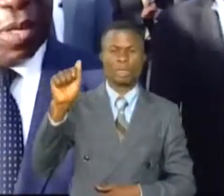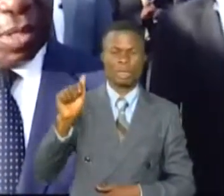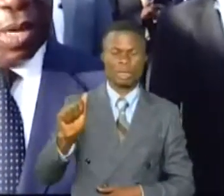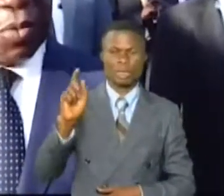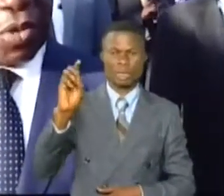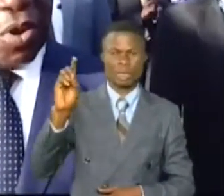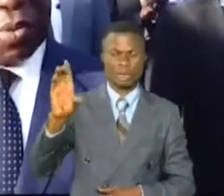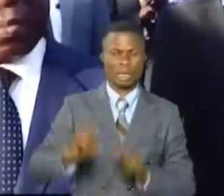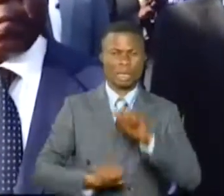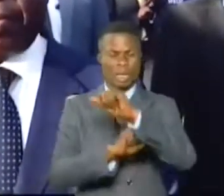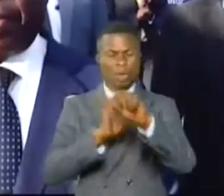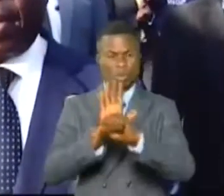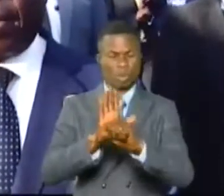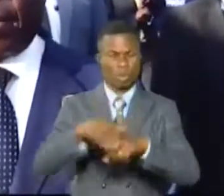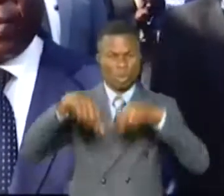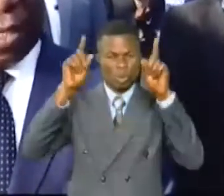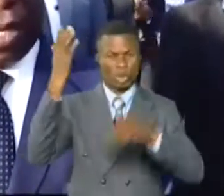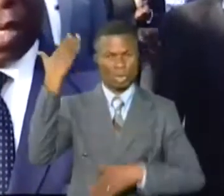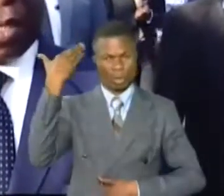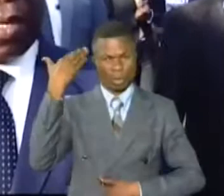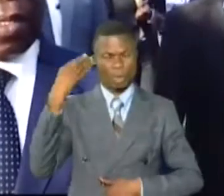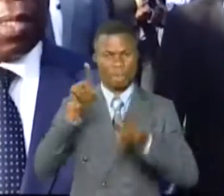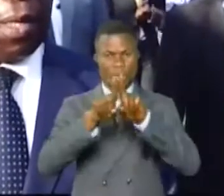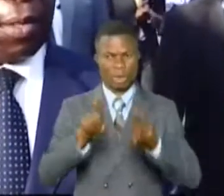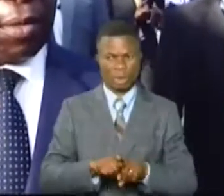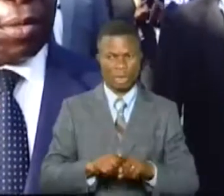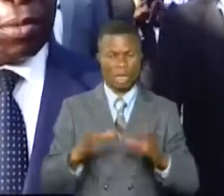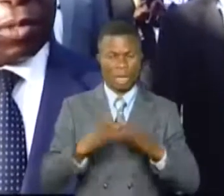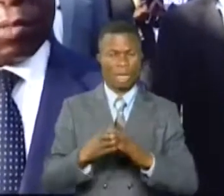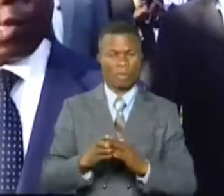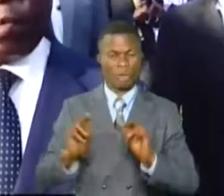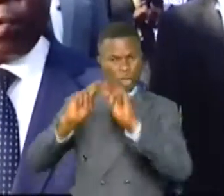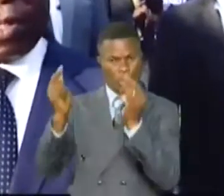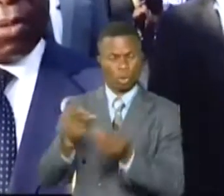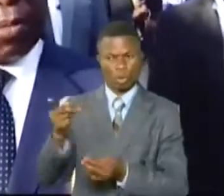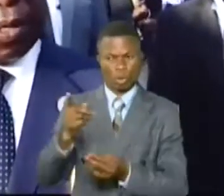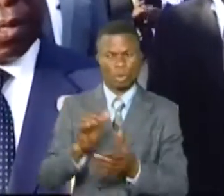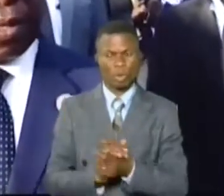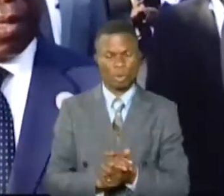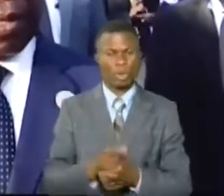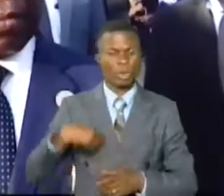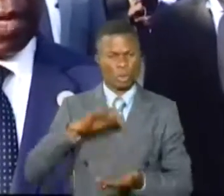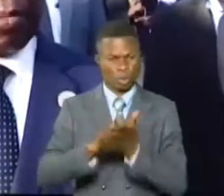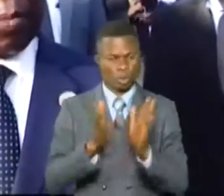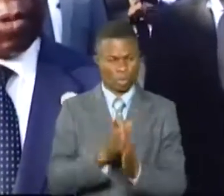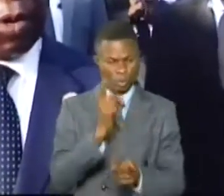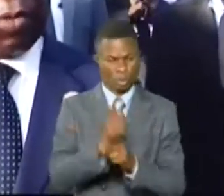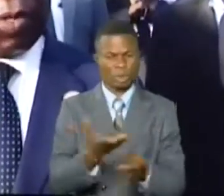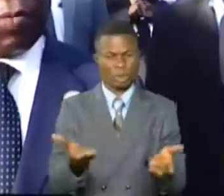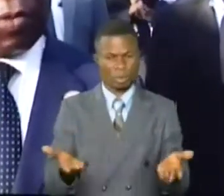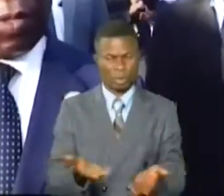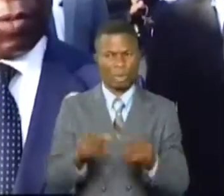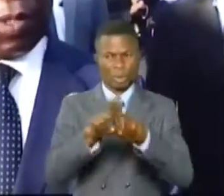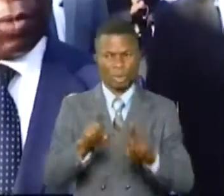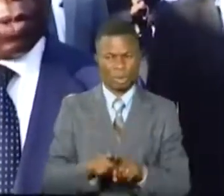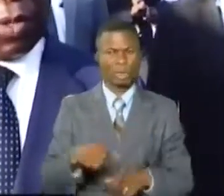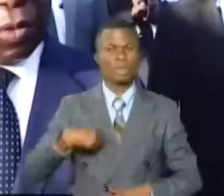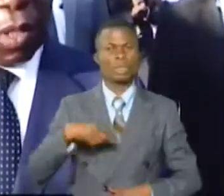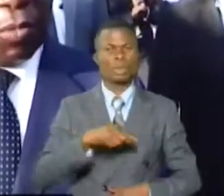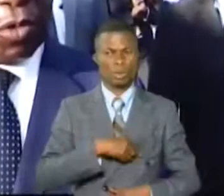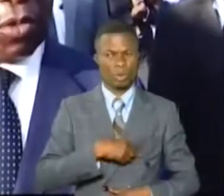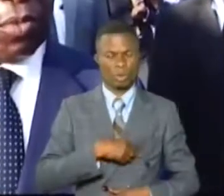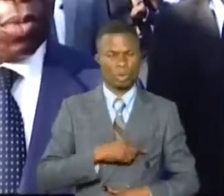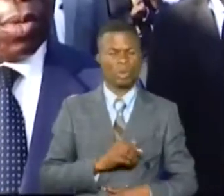depuis déjà longtemps. C'est aussi grâce à la SADC que nous sommes ce que nous sommes. Mais en même temps, nous devons donner aussi